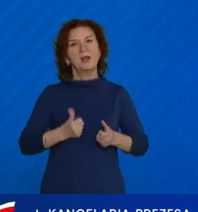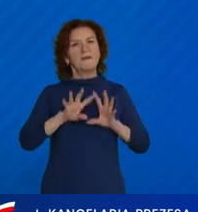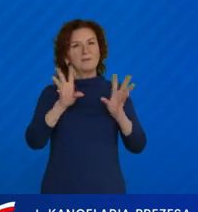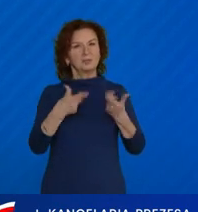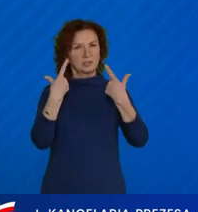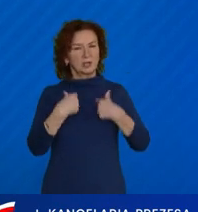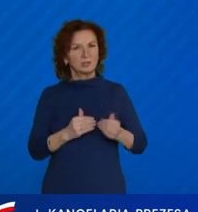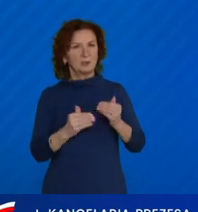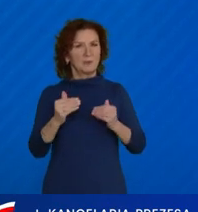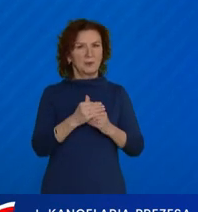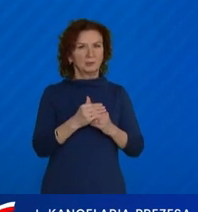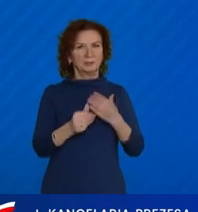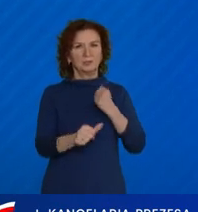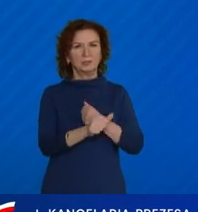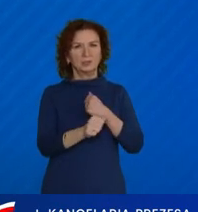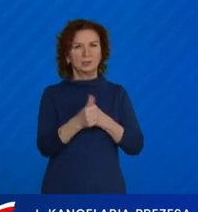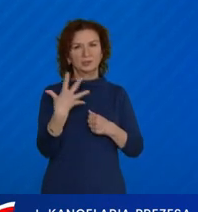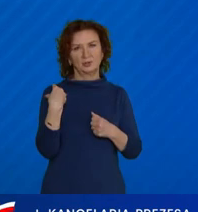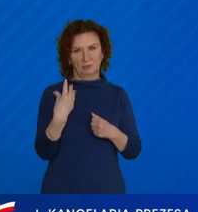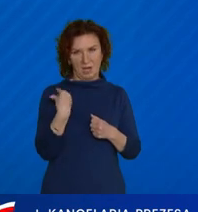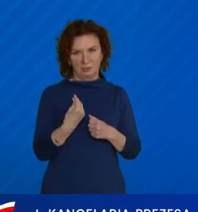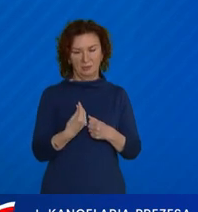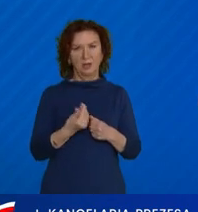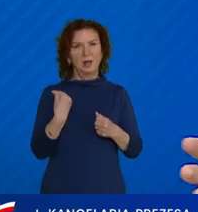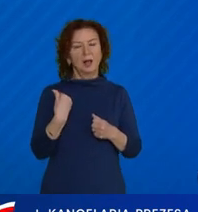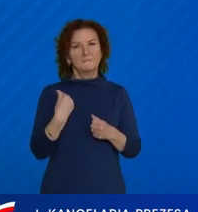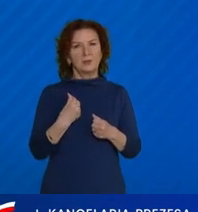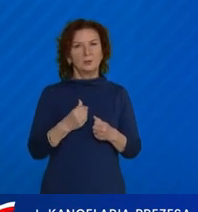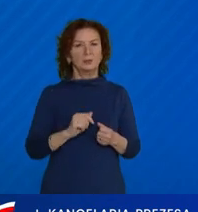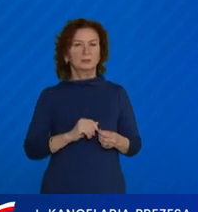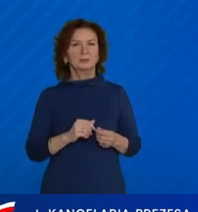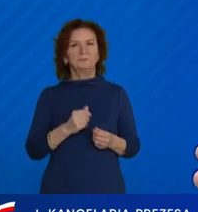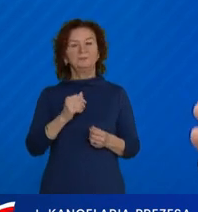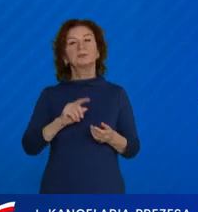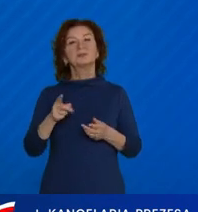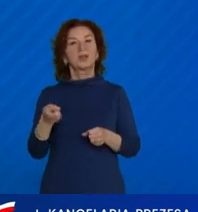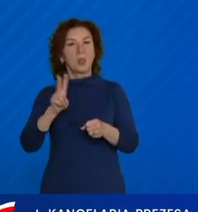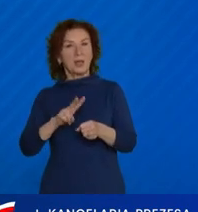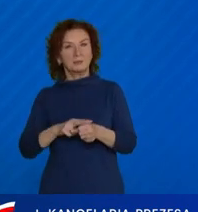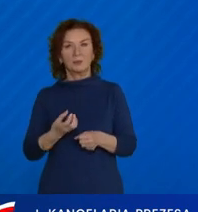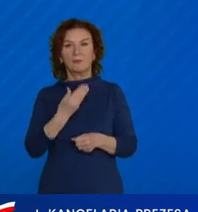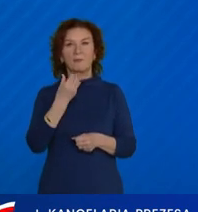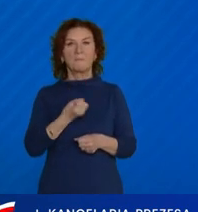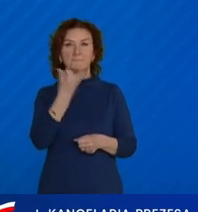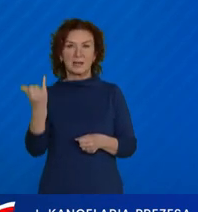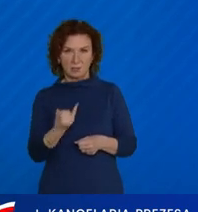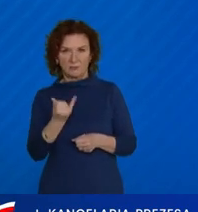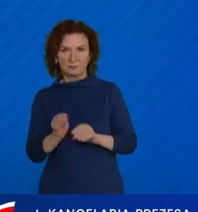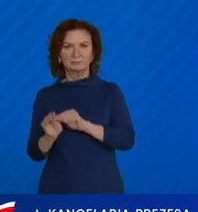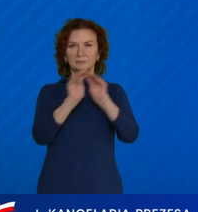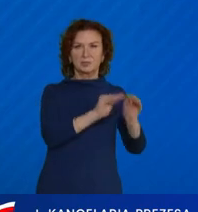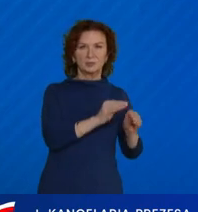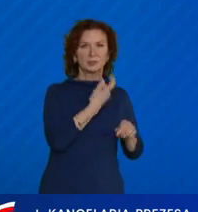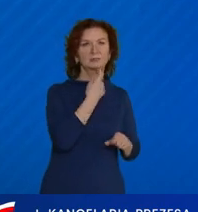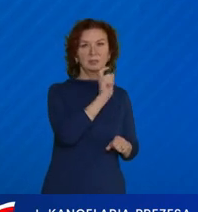60 roku życia zostały z terminów majowych, jeśli tam są zapisane, przesunięte na terminy kwietniowe. I